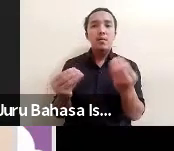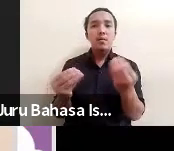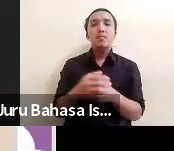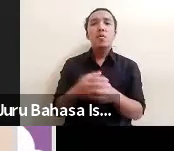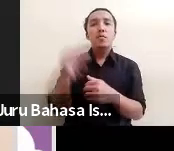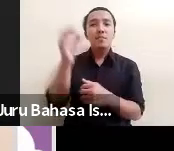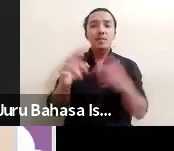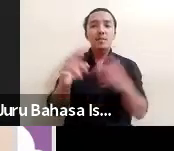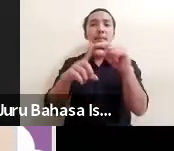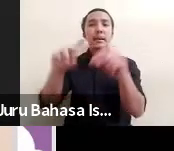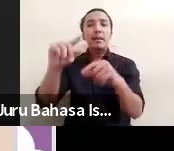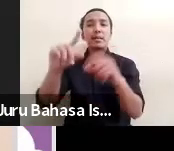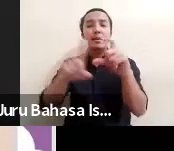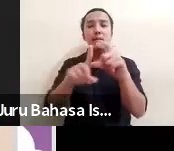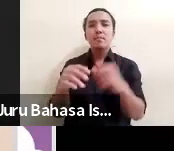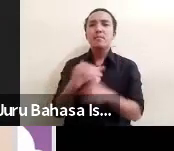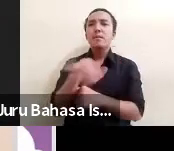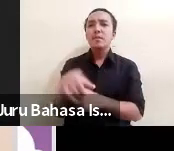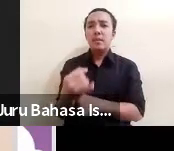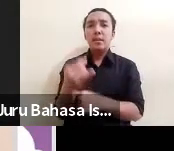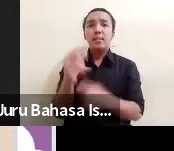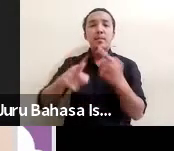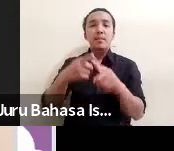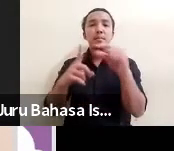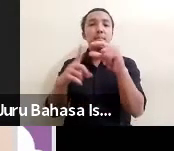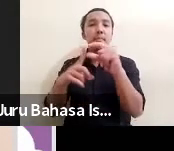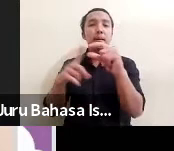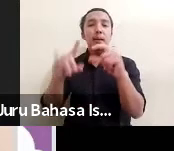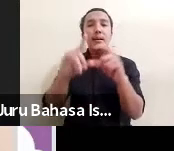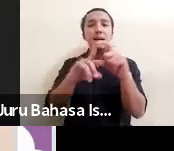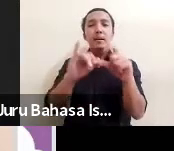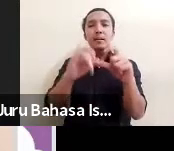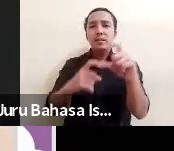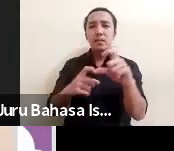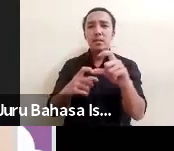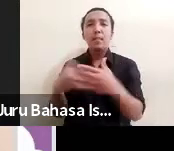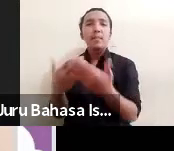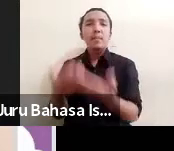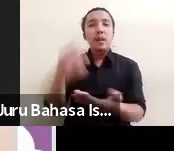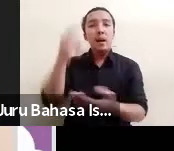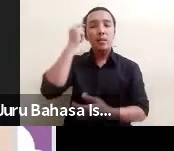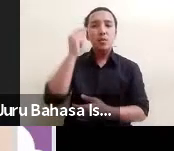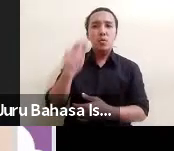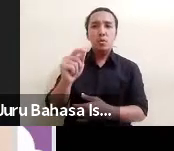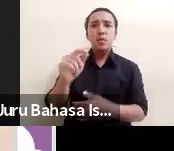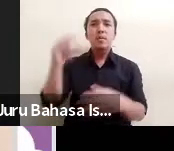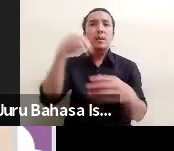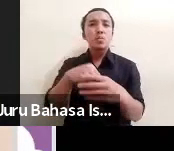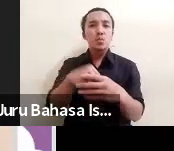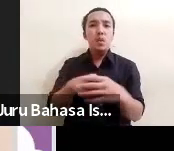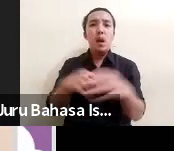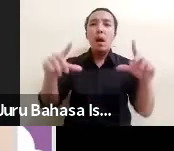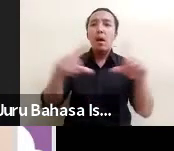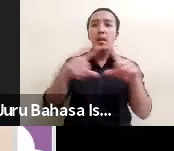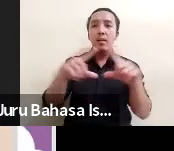Teman-teman PBD diberi kantor sekretariat di Situbondo, termasuk alat perabotannya di dalam, Pak, sehingga tenang sudah kalau